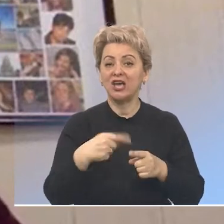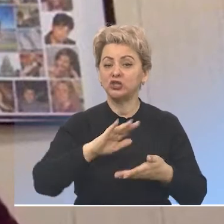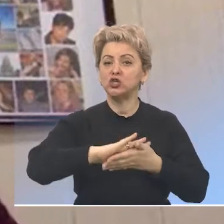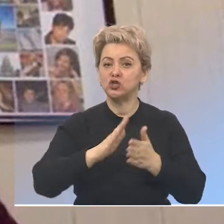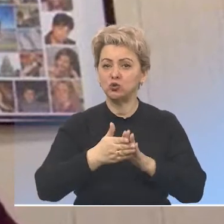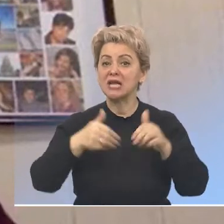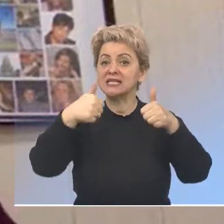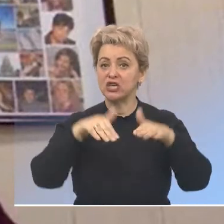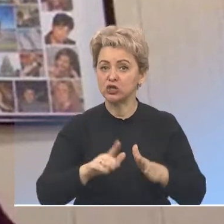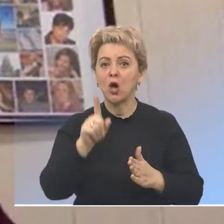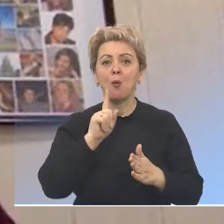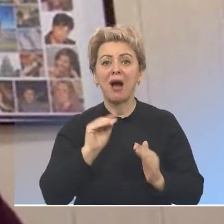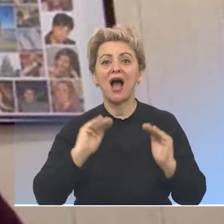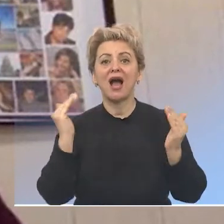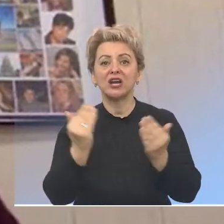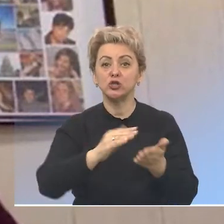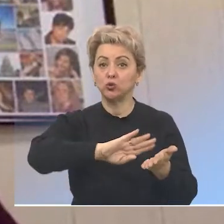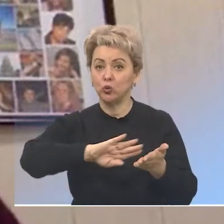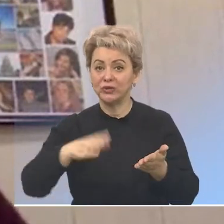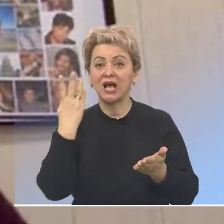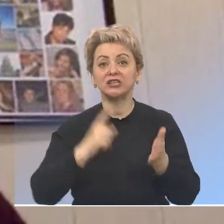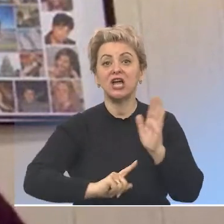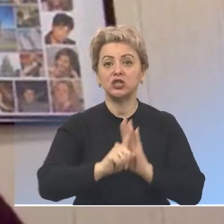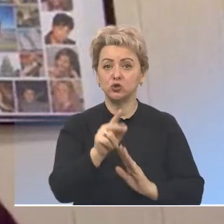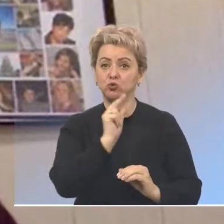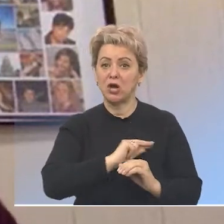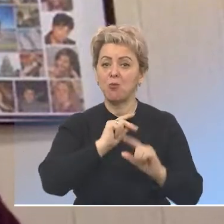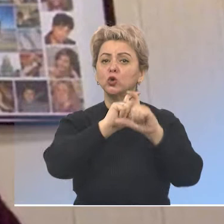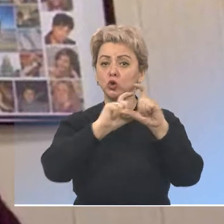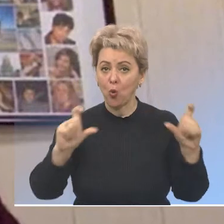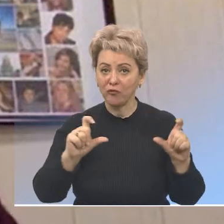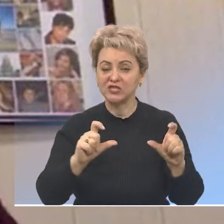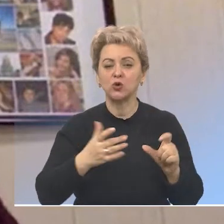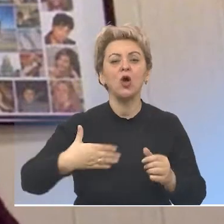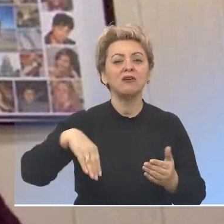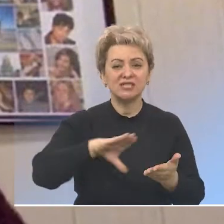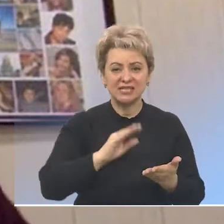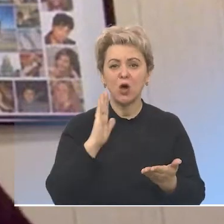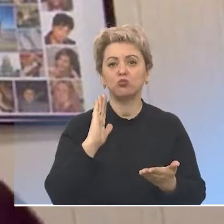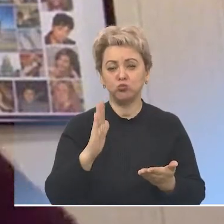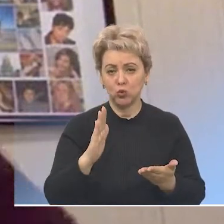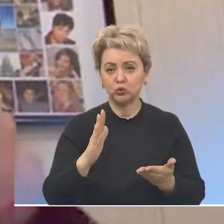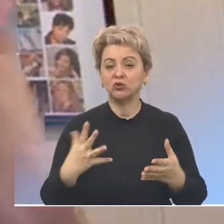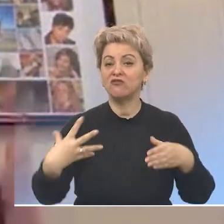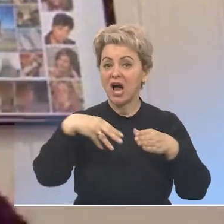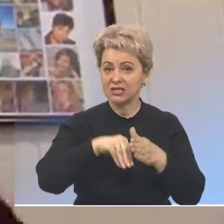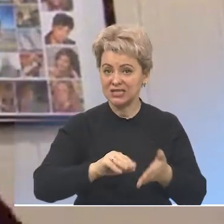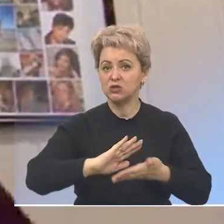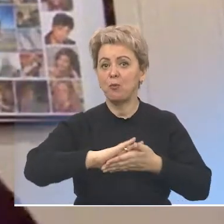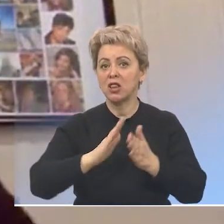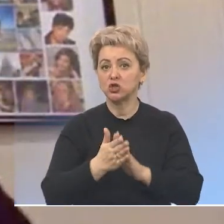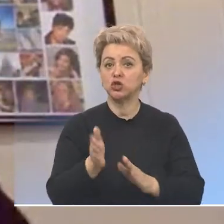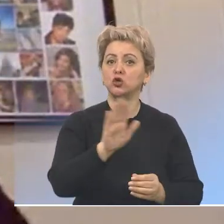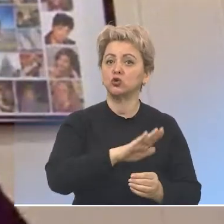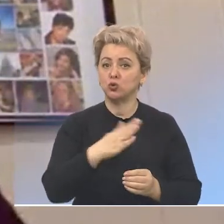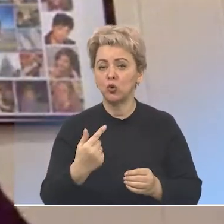ситуация урегулируется, пока снимут карантин, когда начнут работать офисы. Безусловно, все будут, входить в